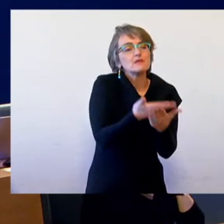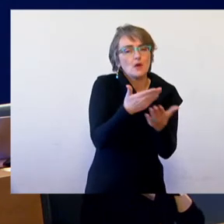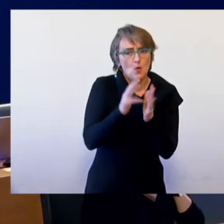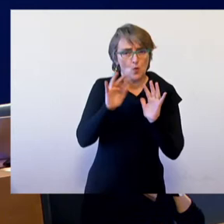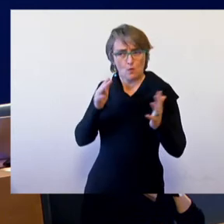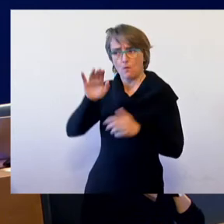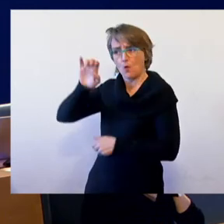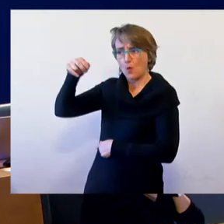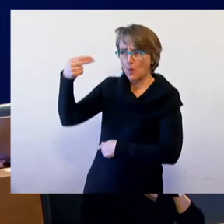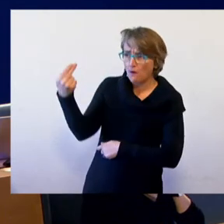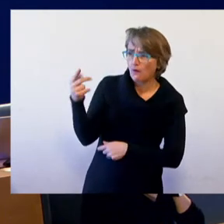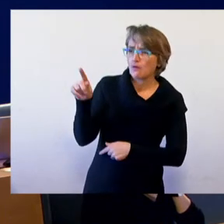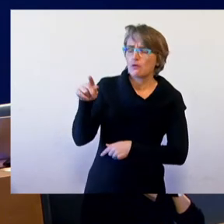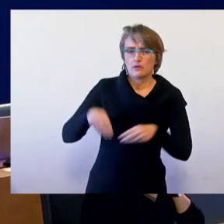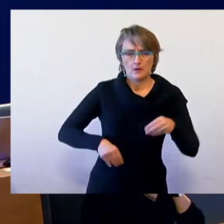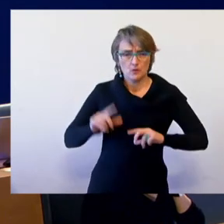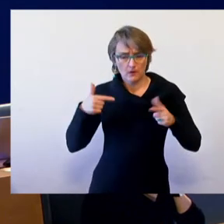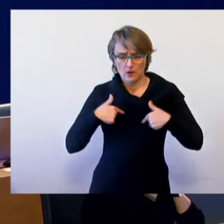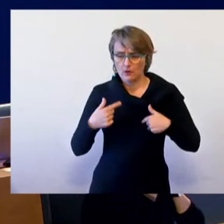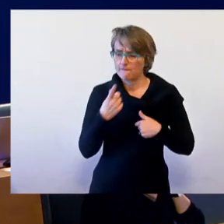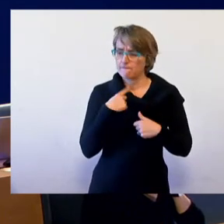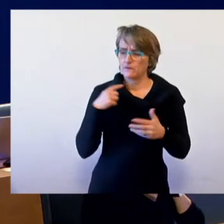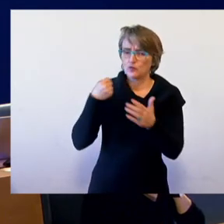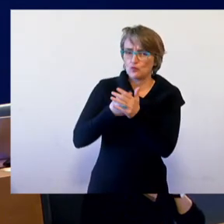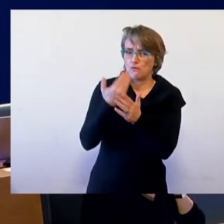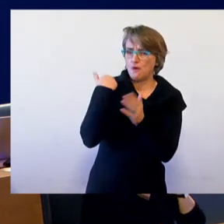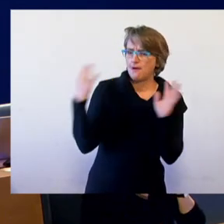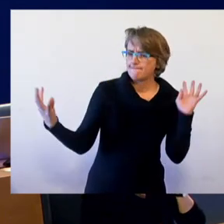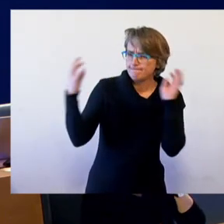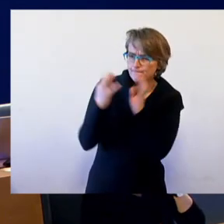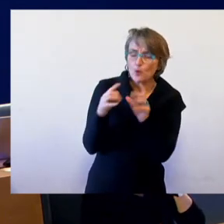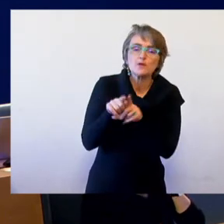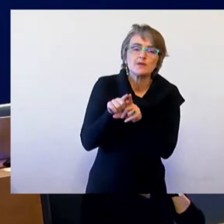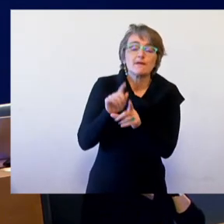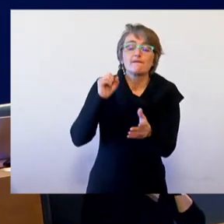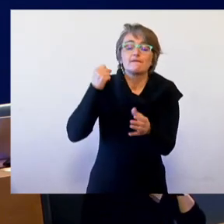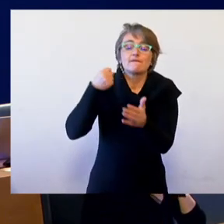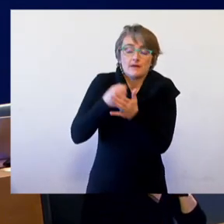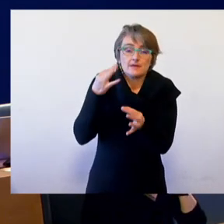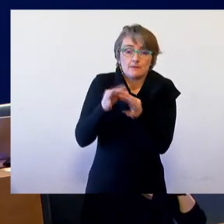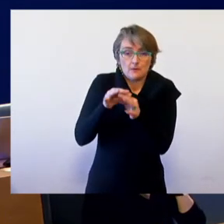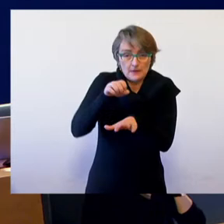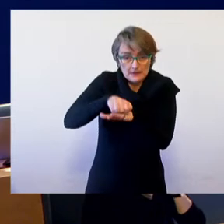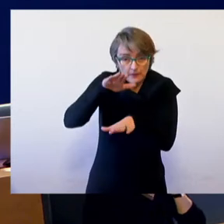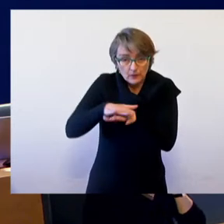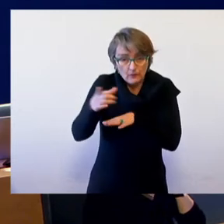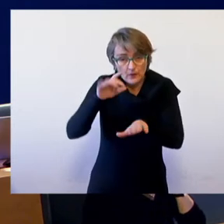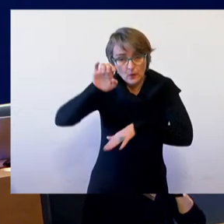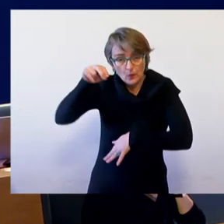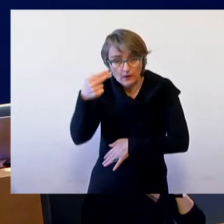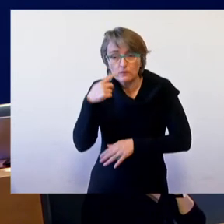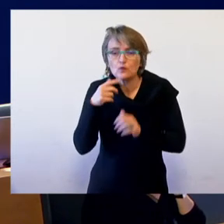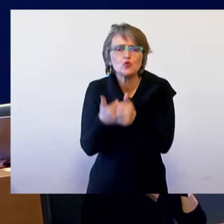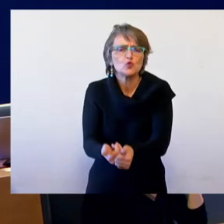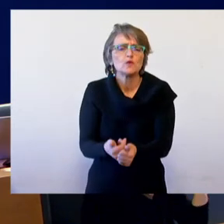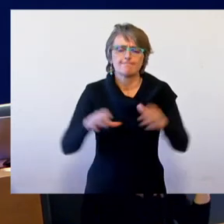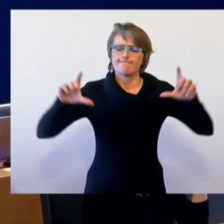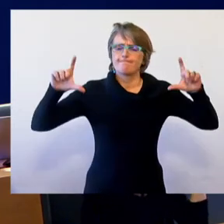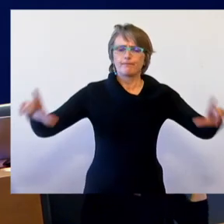l'Éducation nationale, avec les directions d'école fin juin et en septembre avec les inspecteurs de l'Éducation nationale des 5